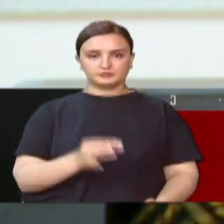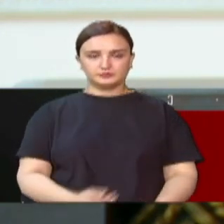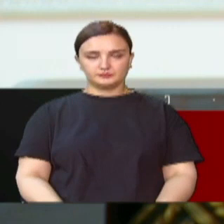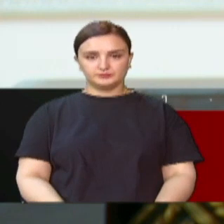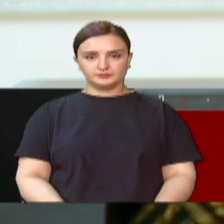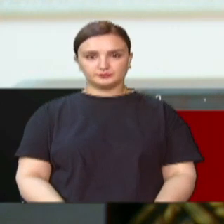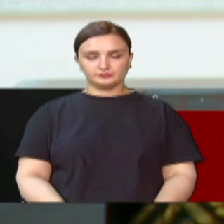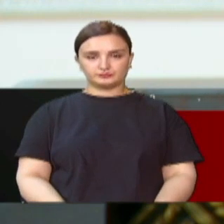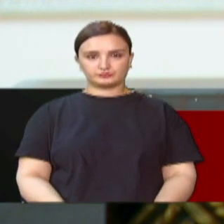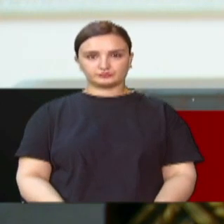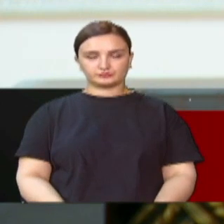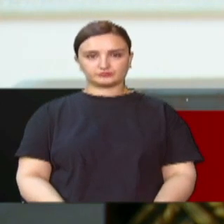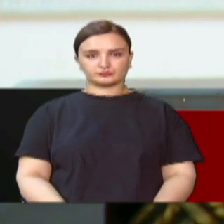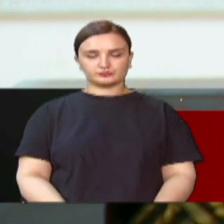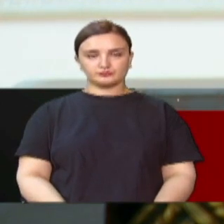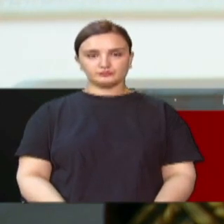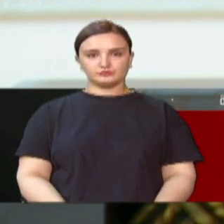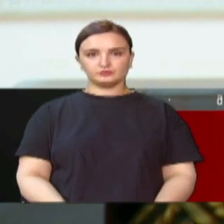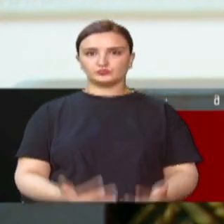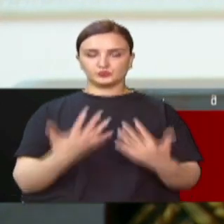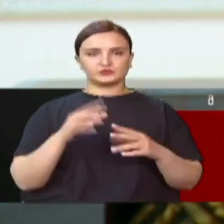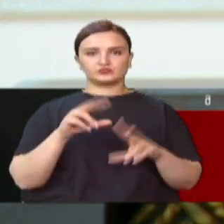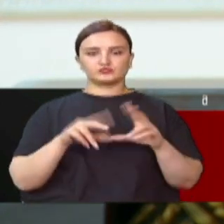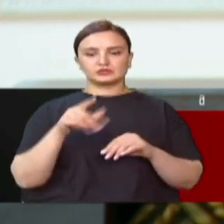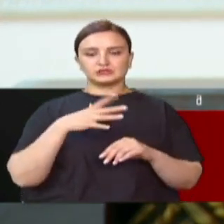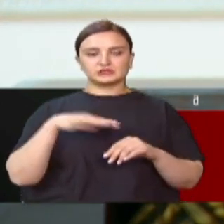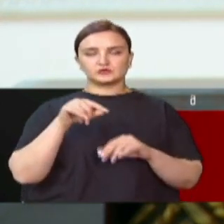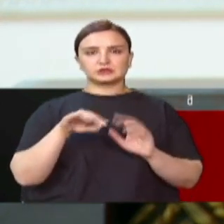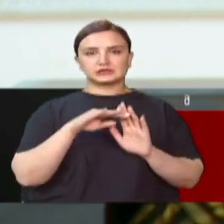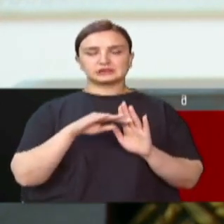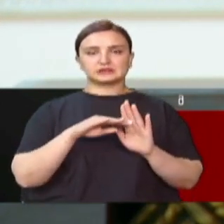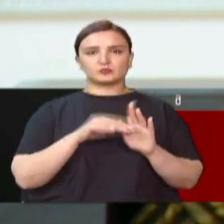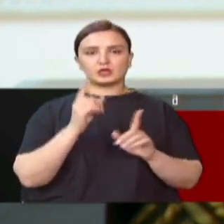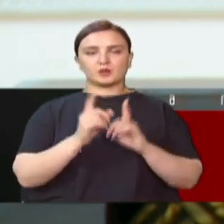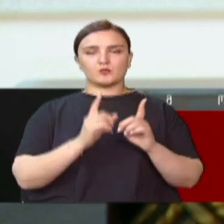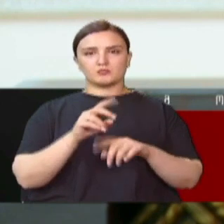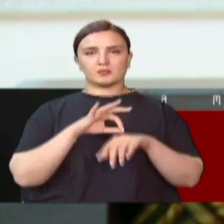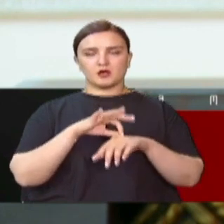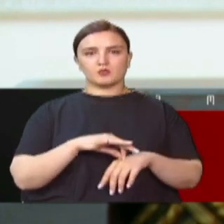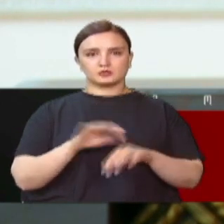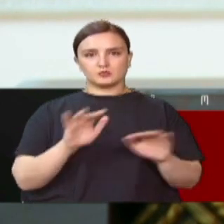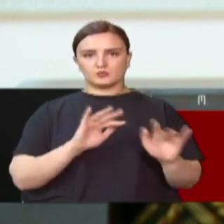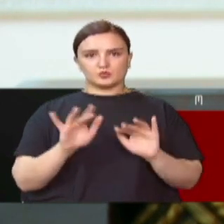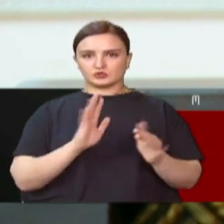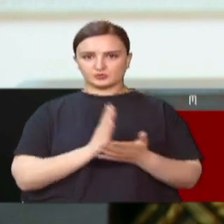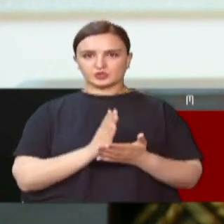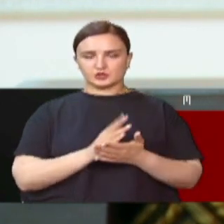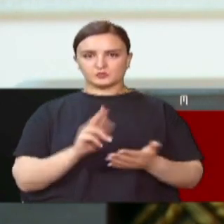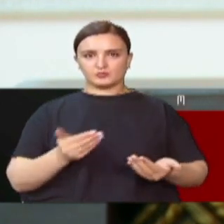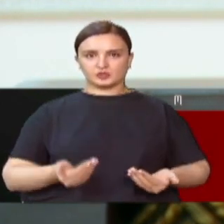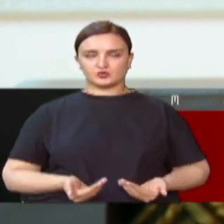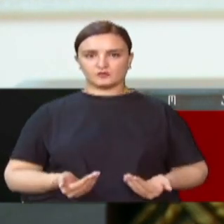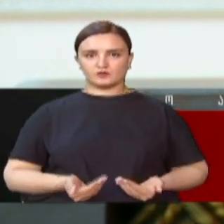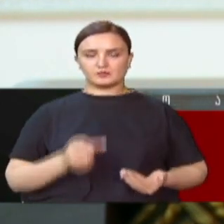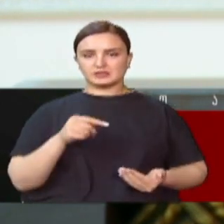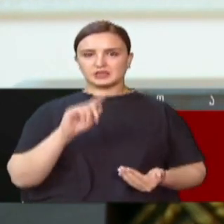უკვე ფაქტურად მესამე ათეული წელია საქართველო ამ სისტემური რეფორმების განხორციელების პროცესში არსებობს და ცხოვრობს და